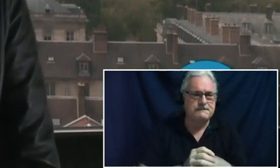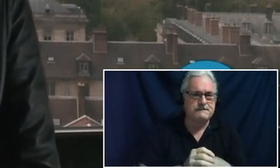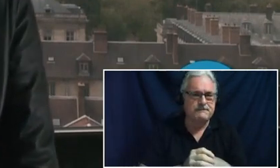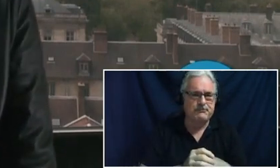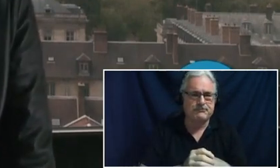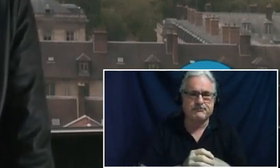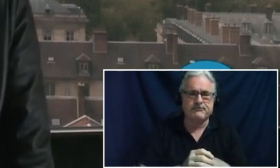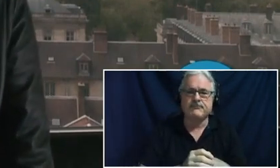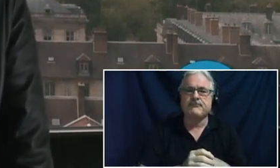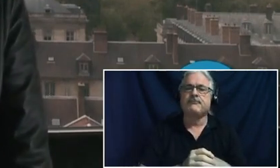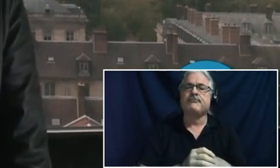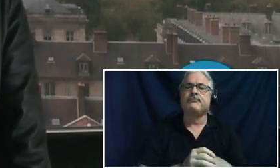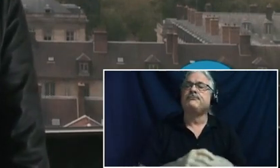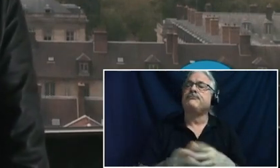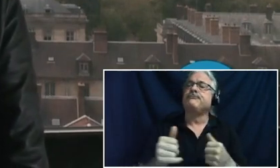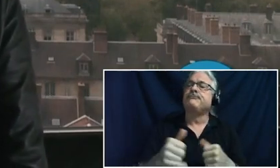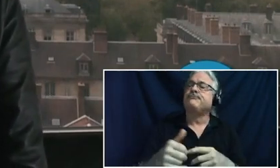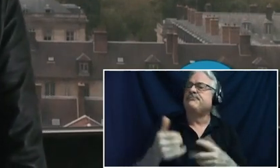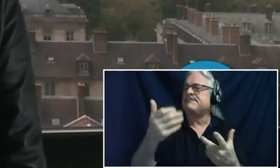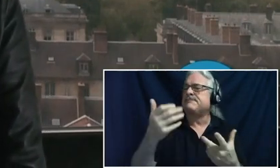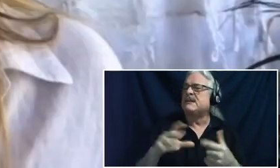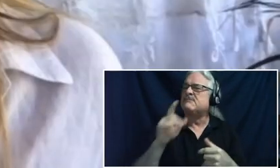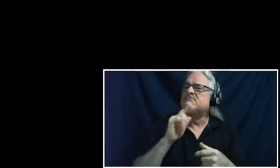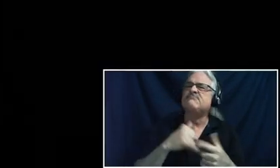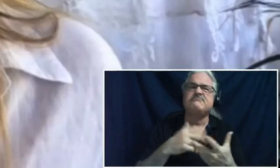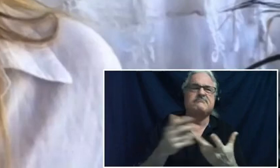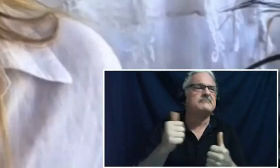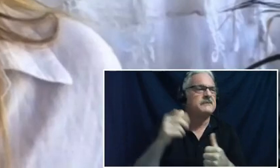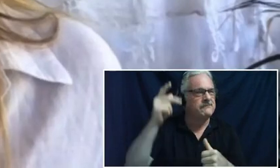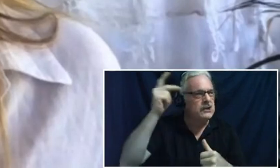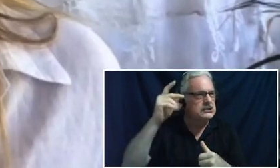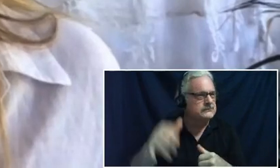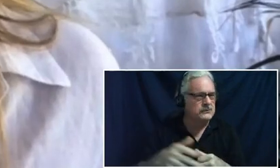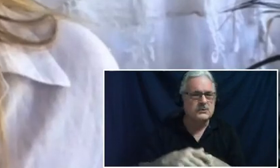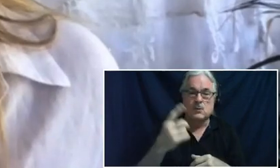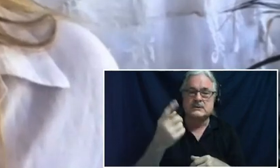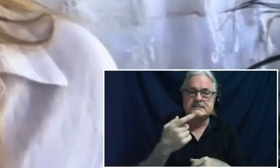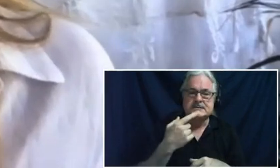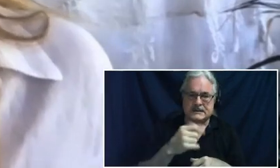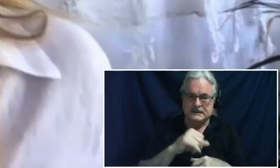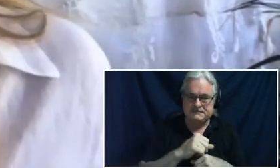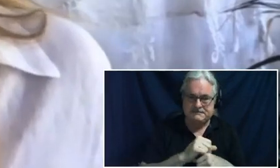rendre l'éducation plus inclusive, ce qui est la pierre angulaire d'une société plus résiliente.